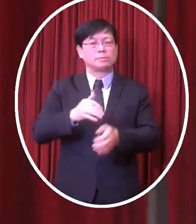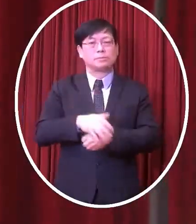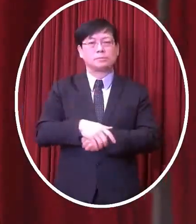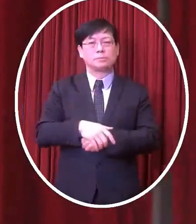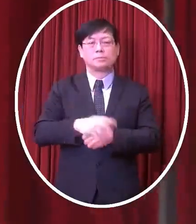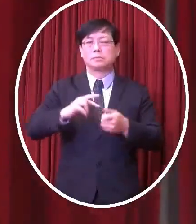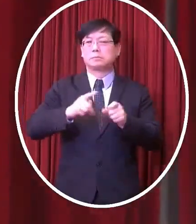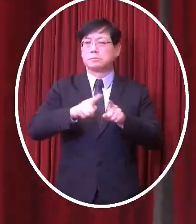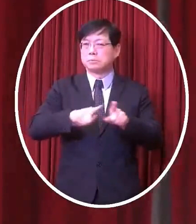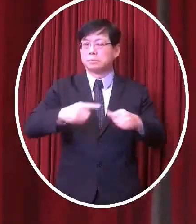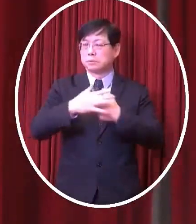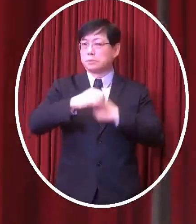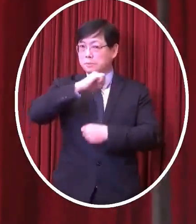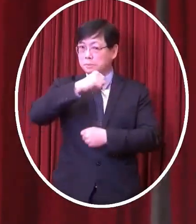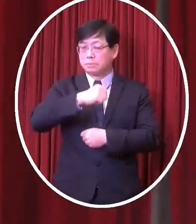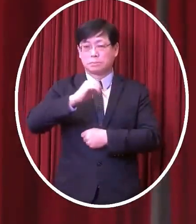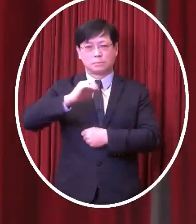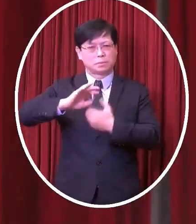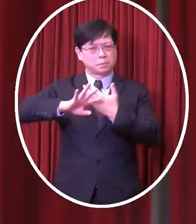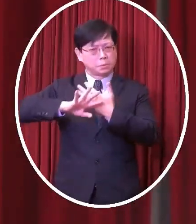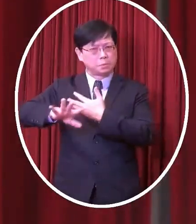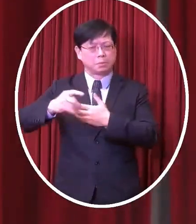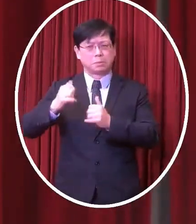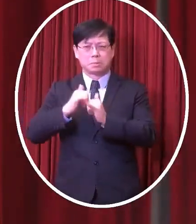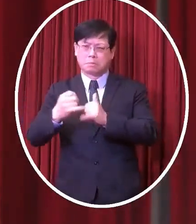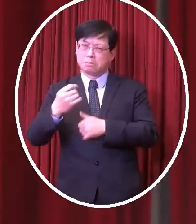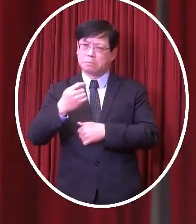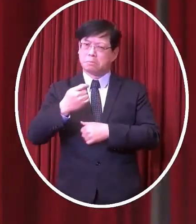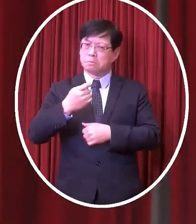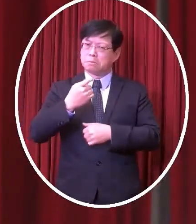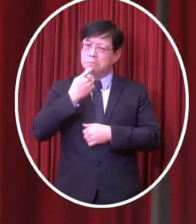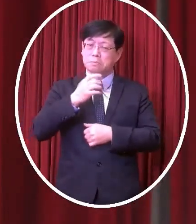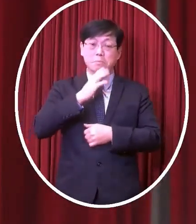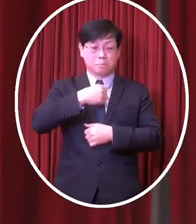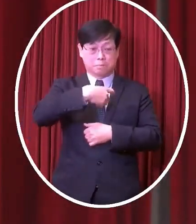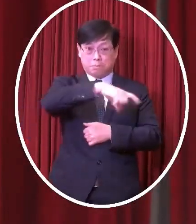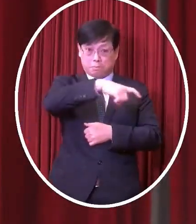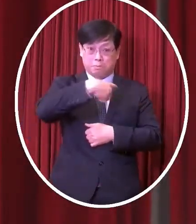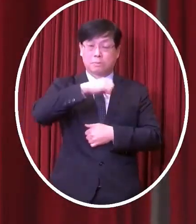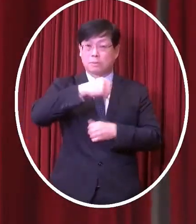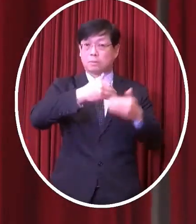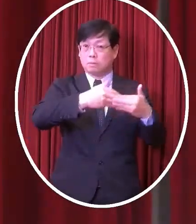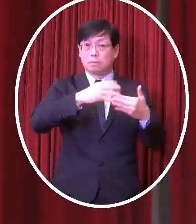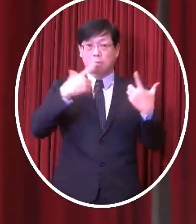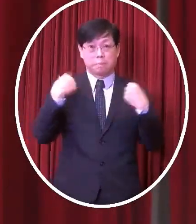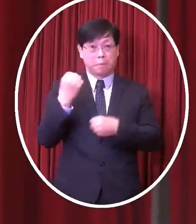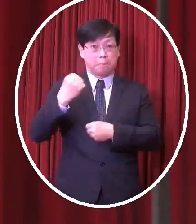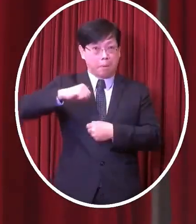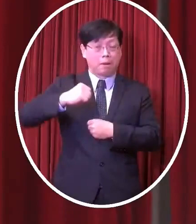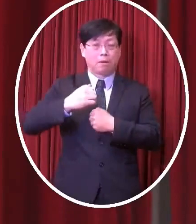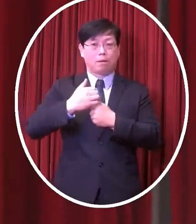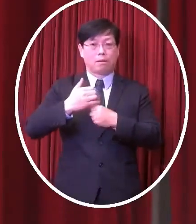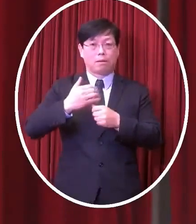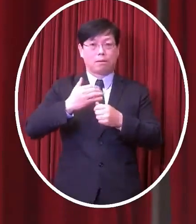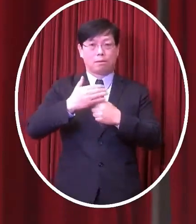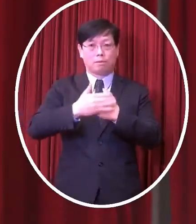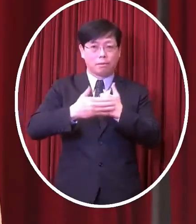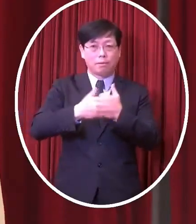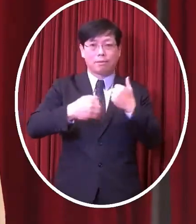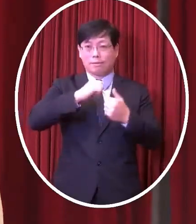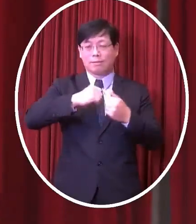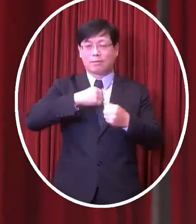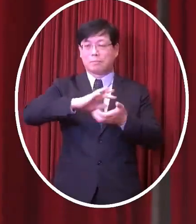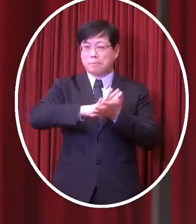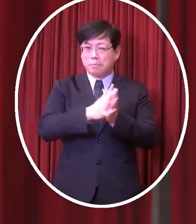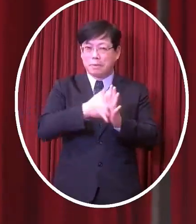和平保台，那外界也会关心是不是现在的两岸论述已经从抗中保台调整到和平保